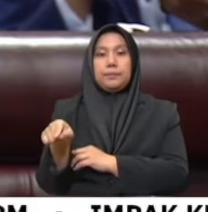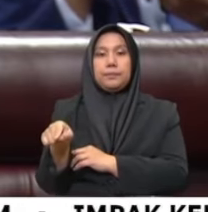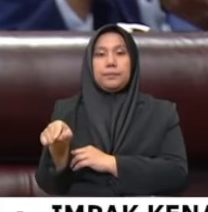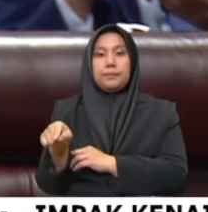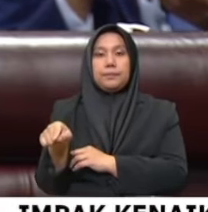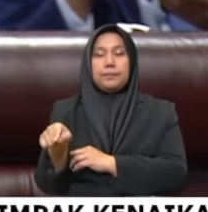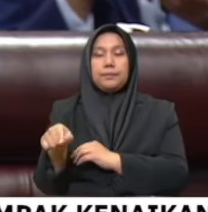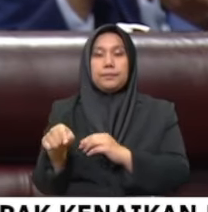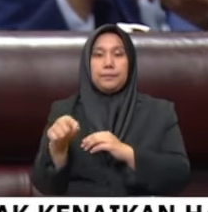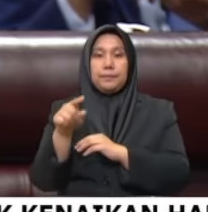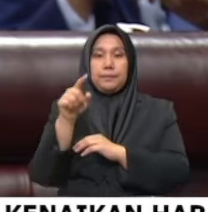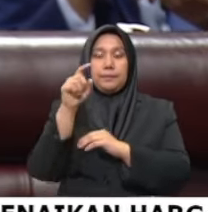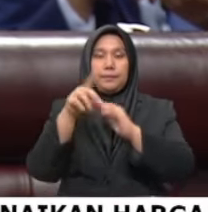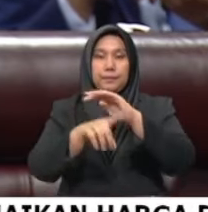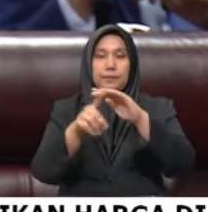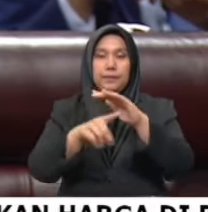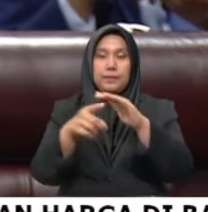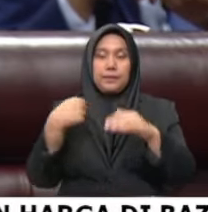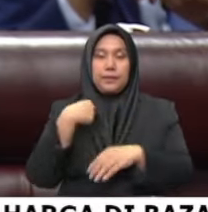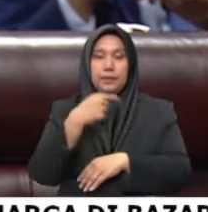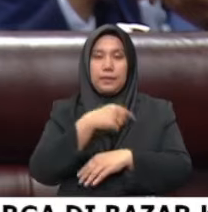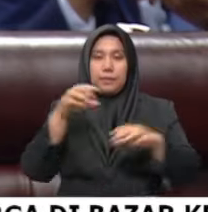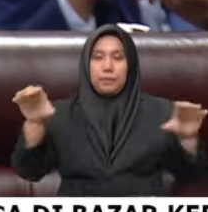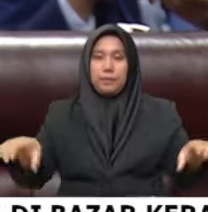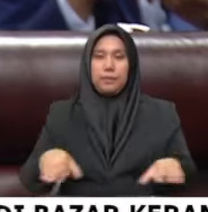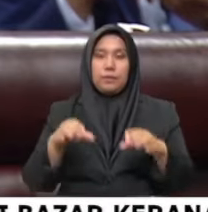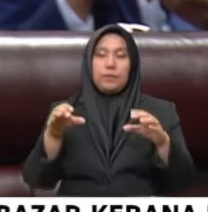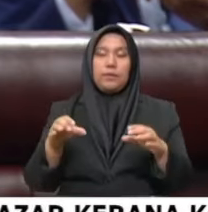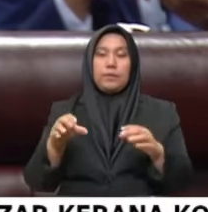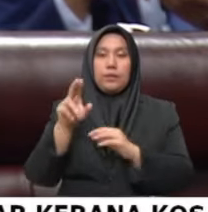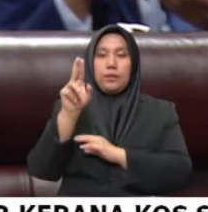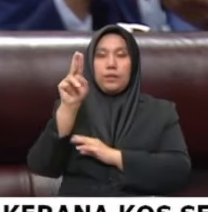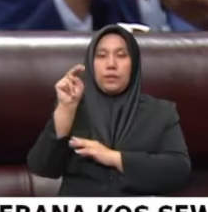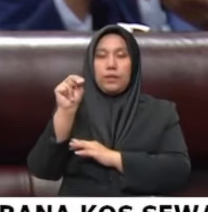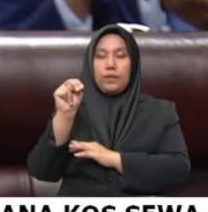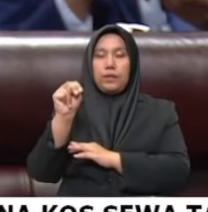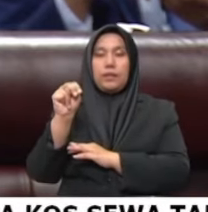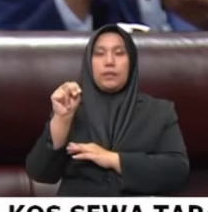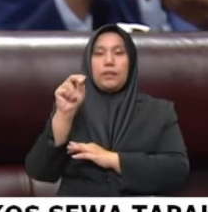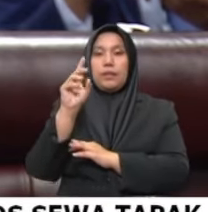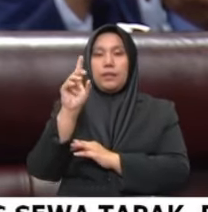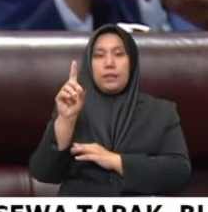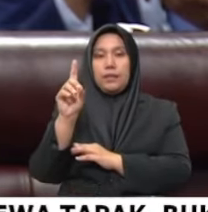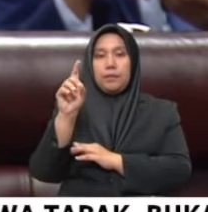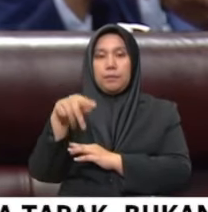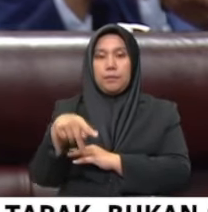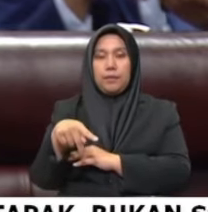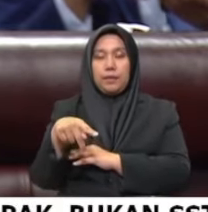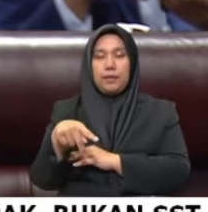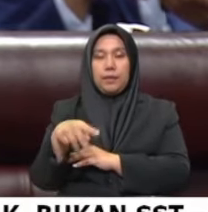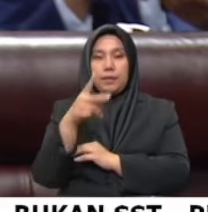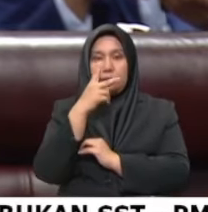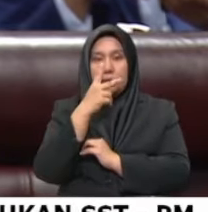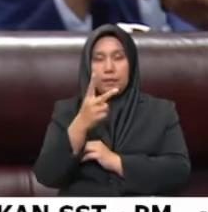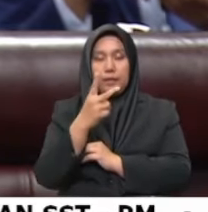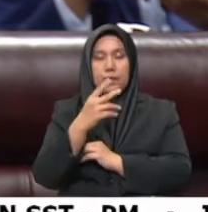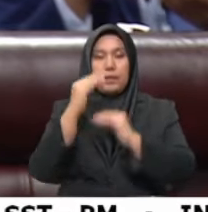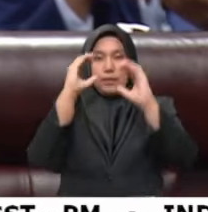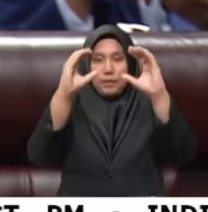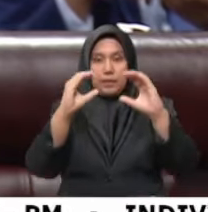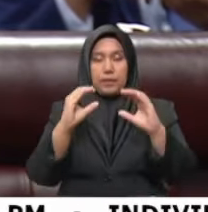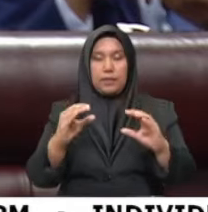Ini ialah satu dasar yang kita bangunkan berserta dengan UNDP melihat kepada model-model yang ada di beberapa